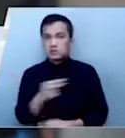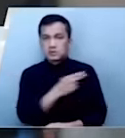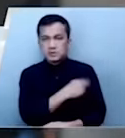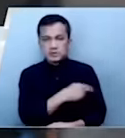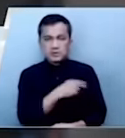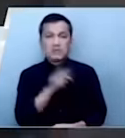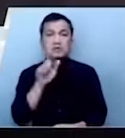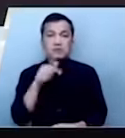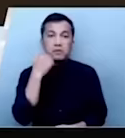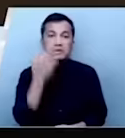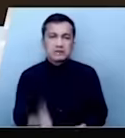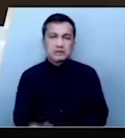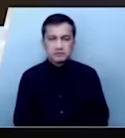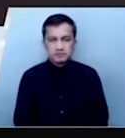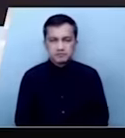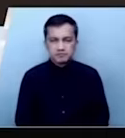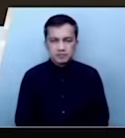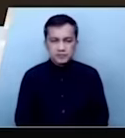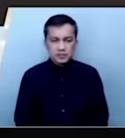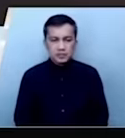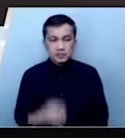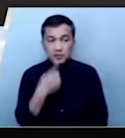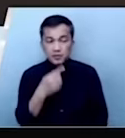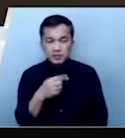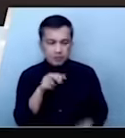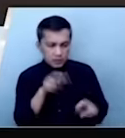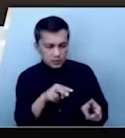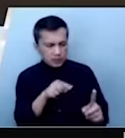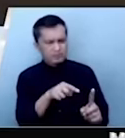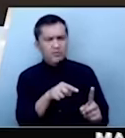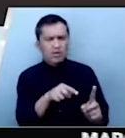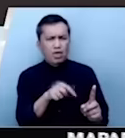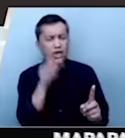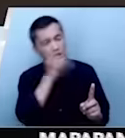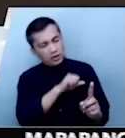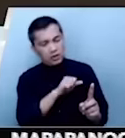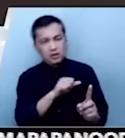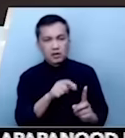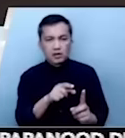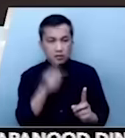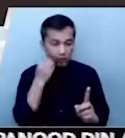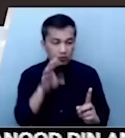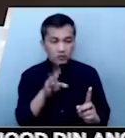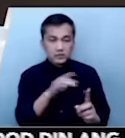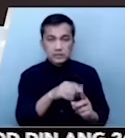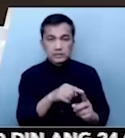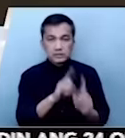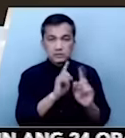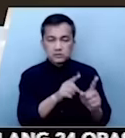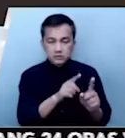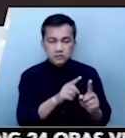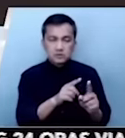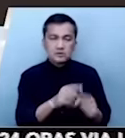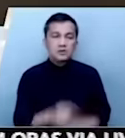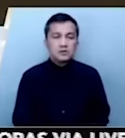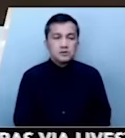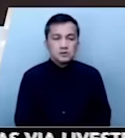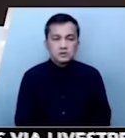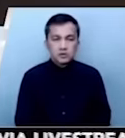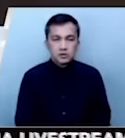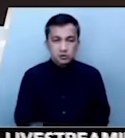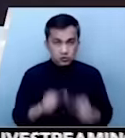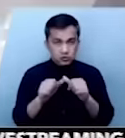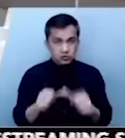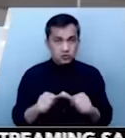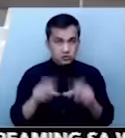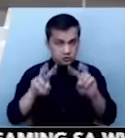buhay. Ayon sa ilang saksi, tila lasing umano ang biktima na pauwi na raw sa kanyang tinutuluyan. Patuloy ang